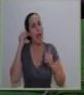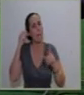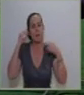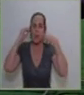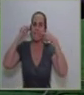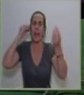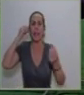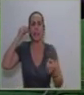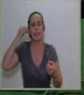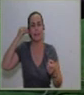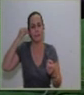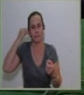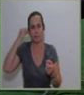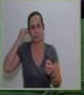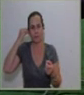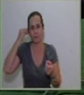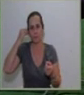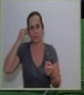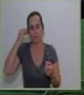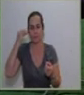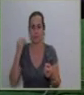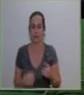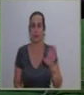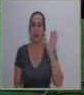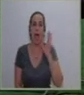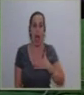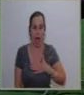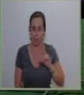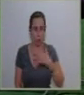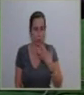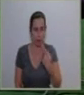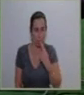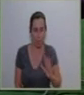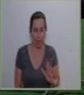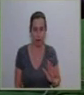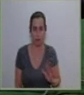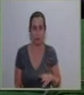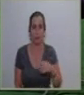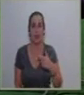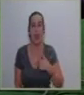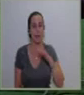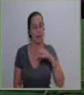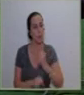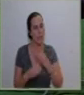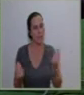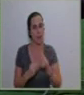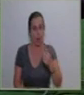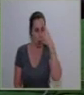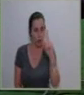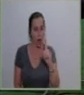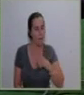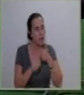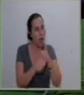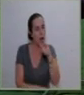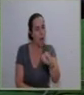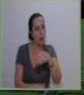תפרגן, אתה יודע? למה שלא תפרגן? תשמעו, אני לא סתם מדבר, אוקיי? יש לי, אני גם עושה מעשים, את לא יודעת, אבל אני עקבתי